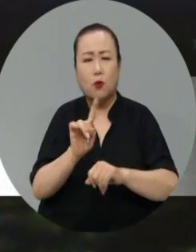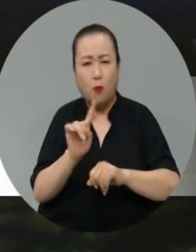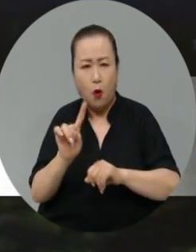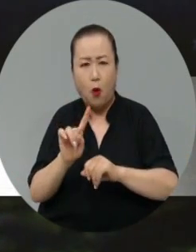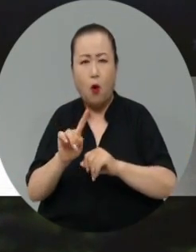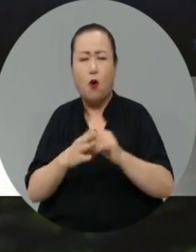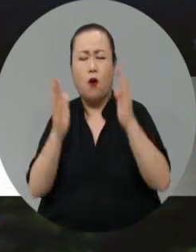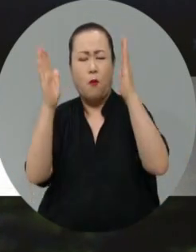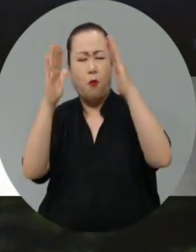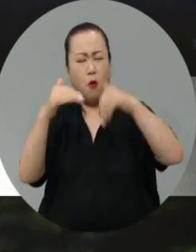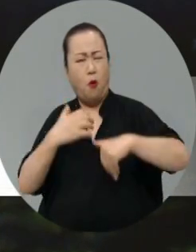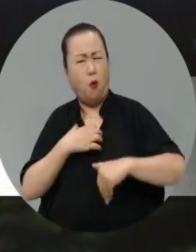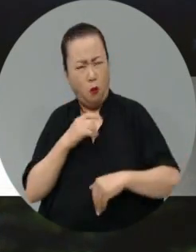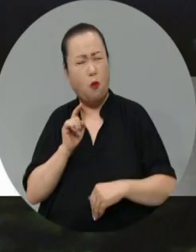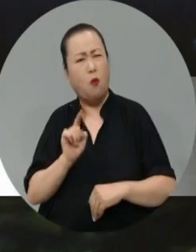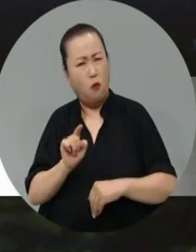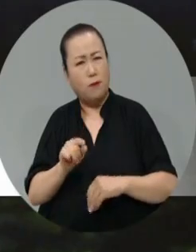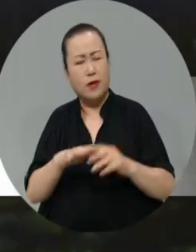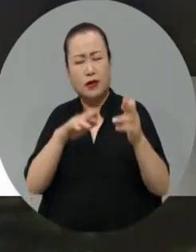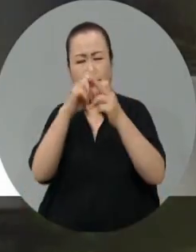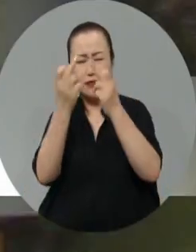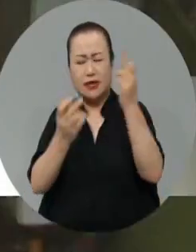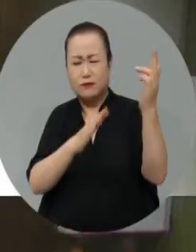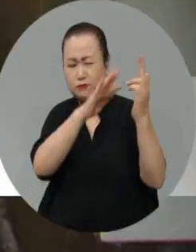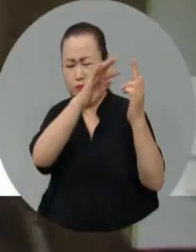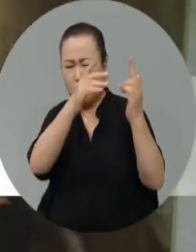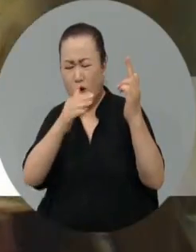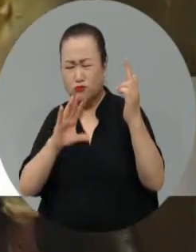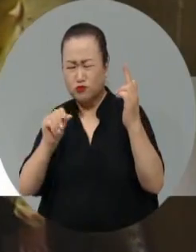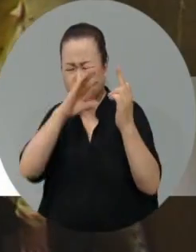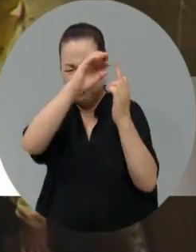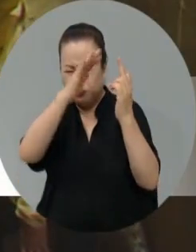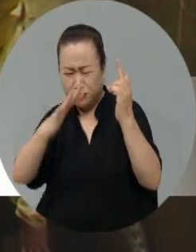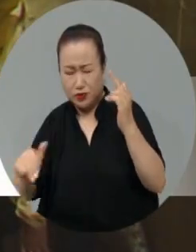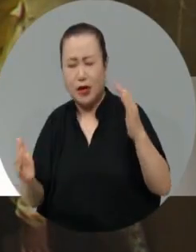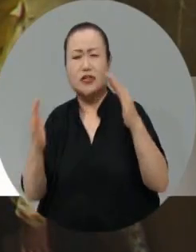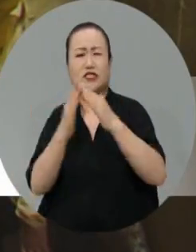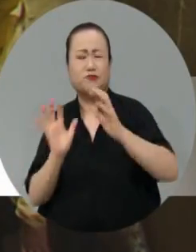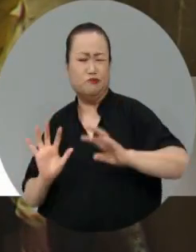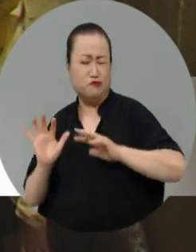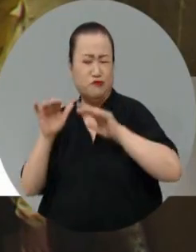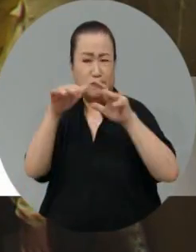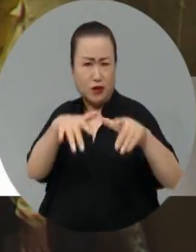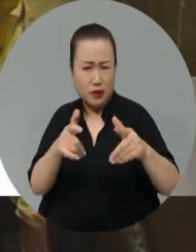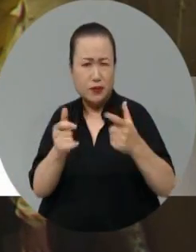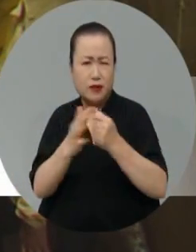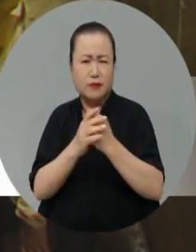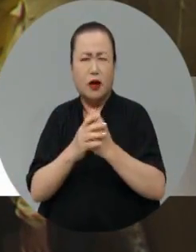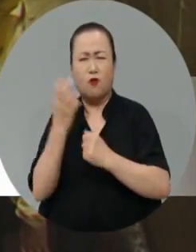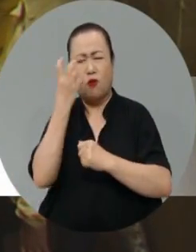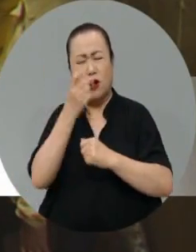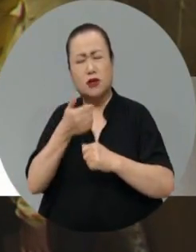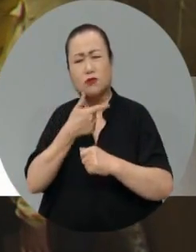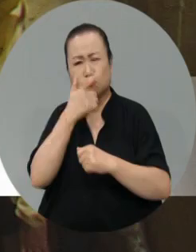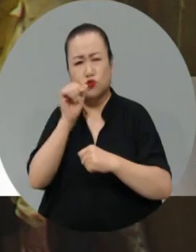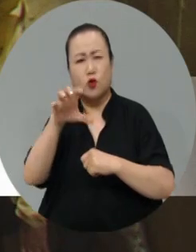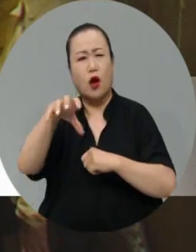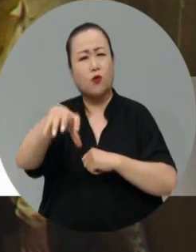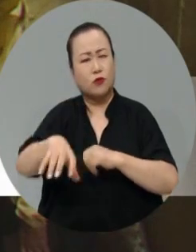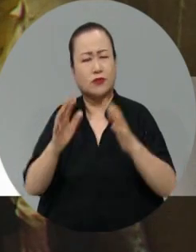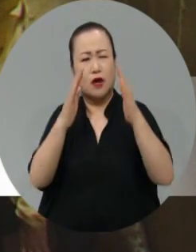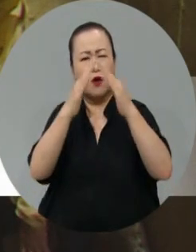바로 붕괴 위험입니다. 산 비탈면에서 토사가 쓸려 주택을 덮치는가 하면 관리 사각지대에